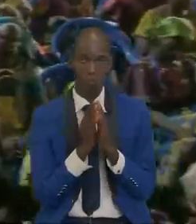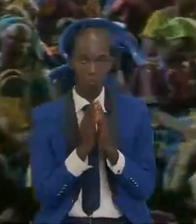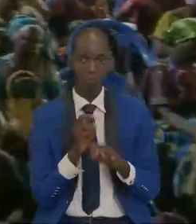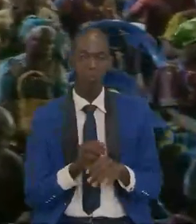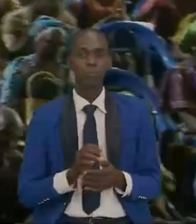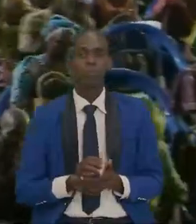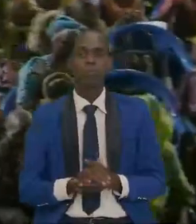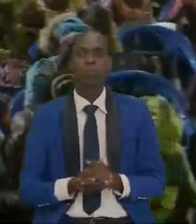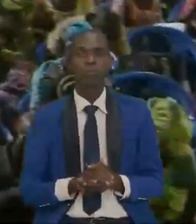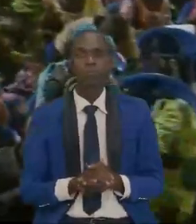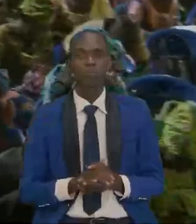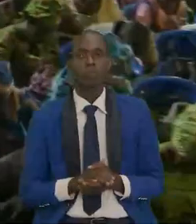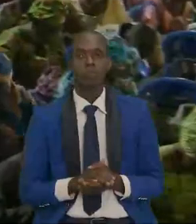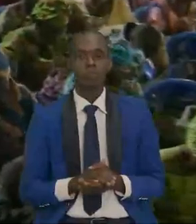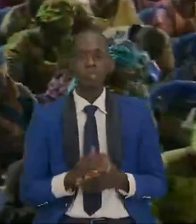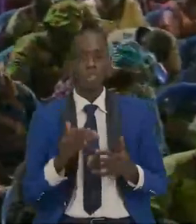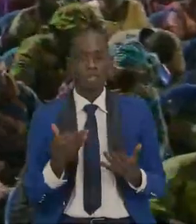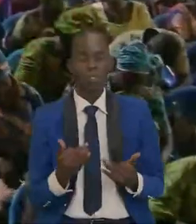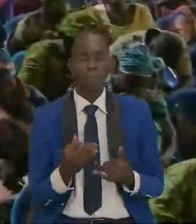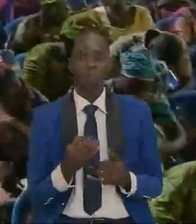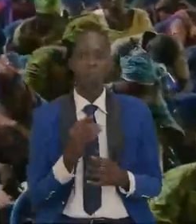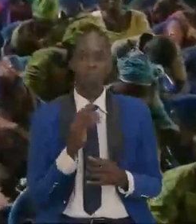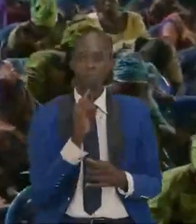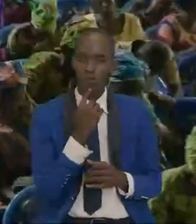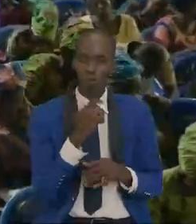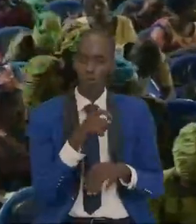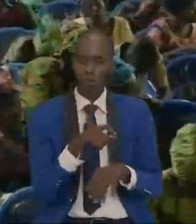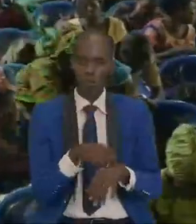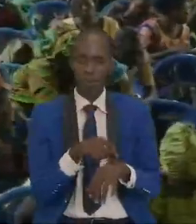Les têtes baissées et les yeux fermés.